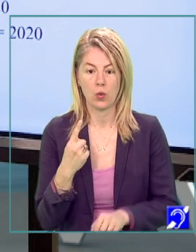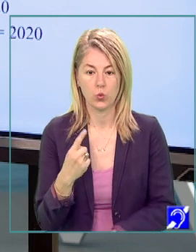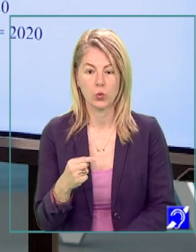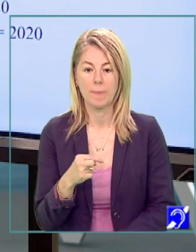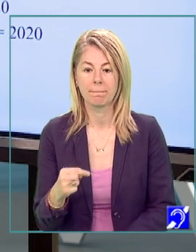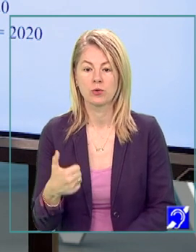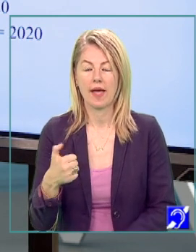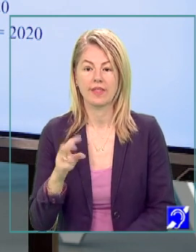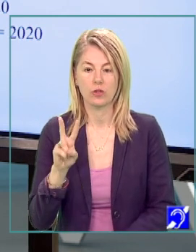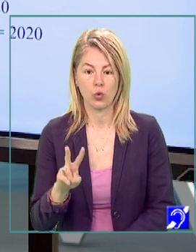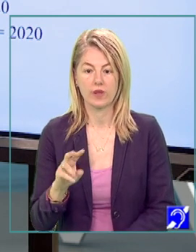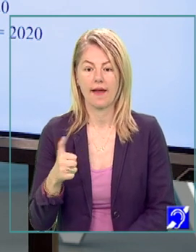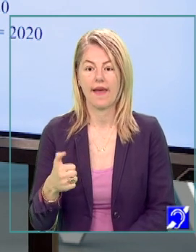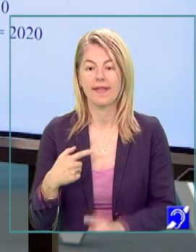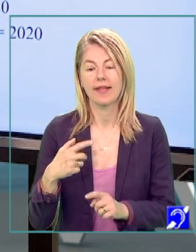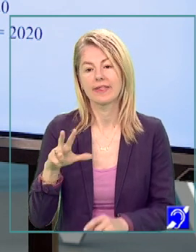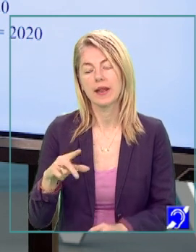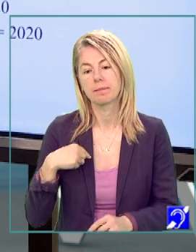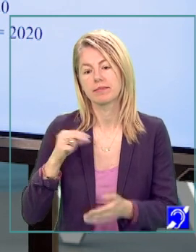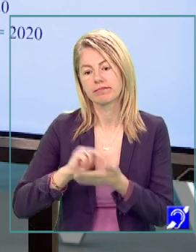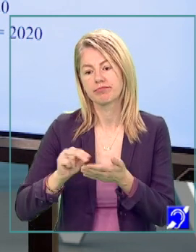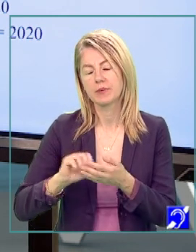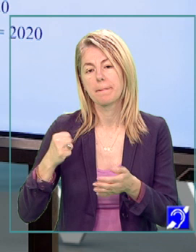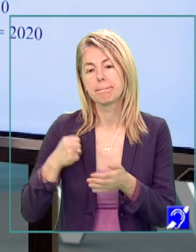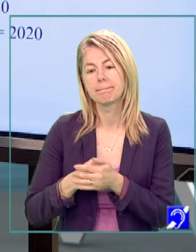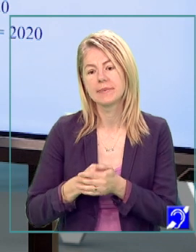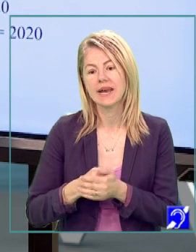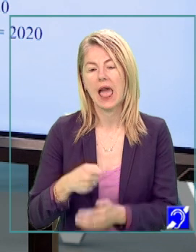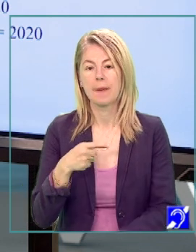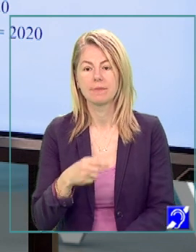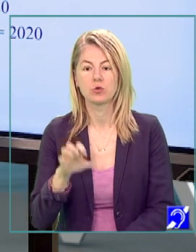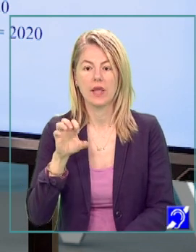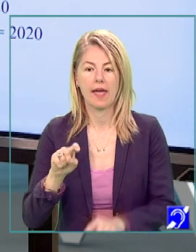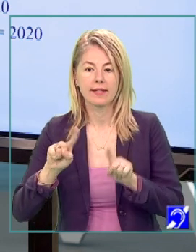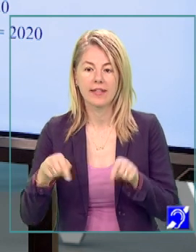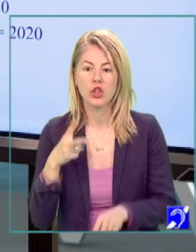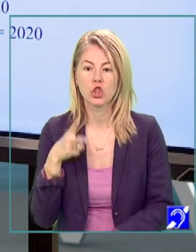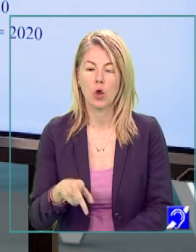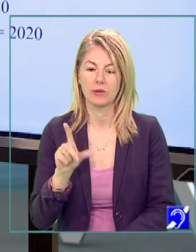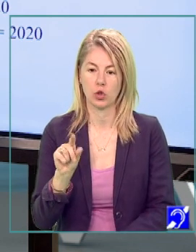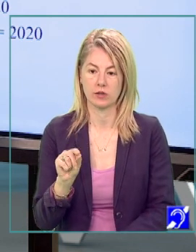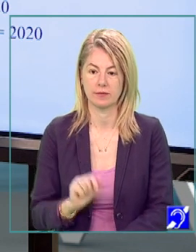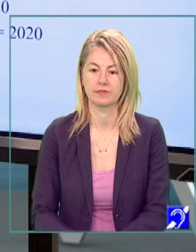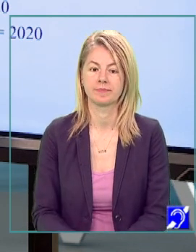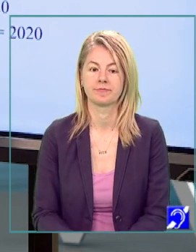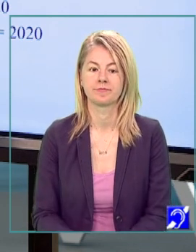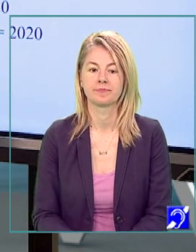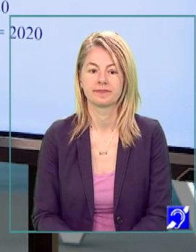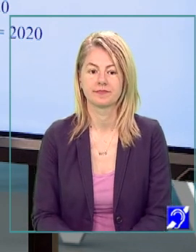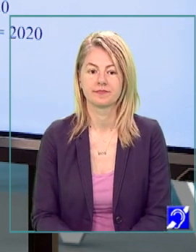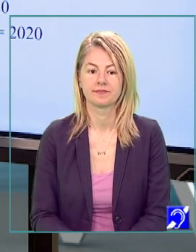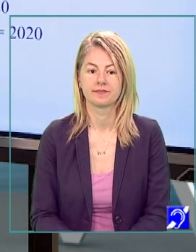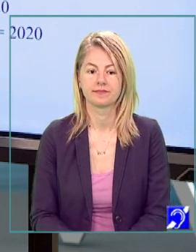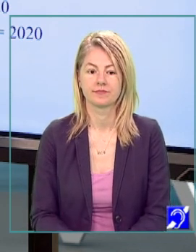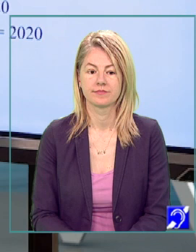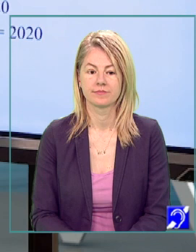e de 2 plus e de 3 minus e de 4 plus până la e de 2019 minus e